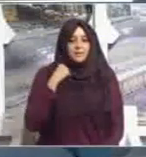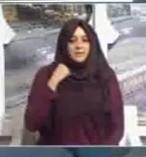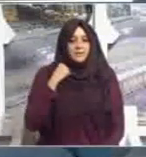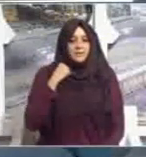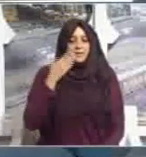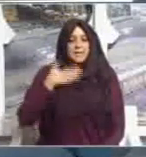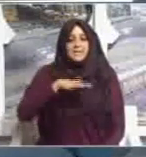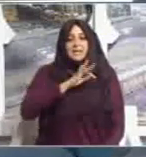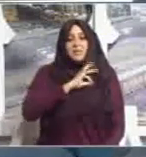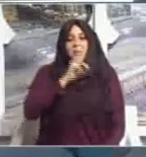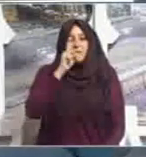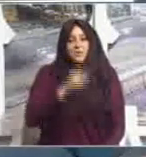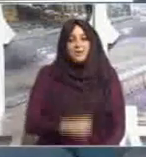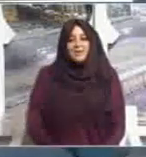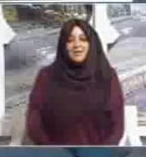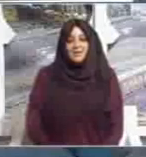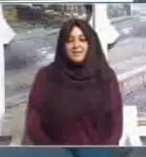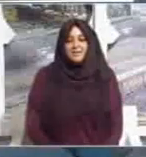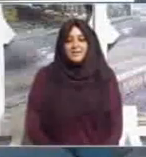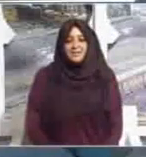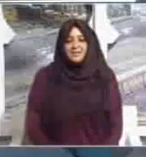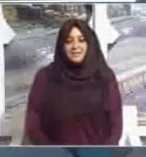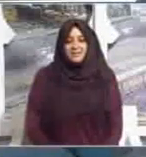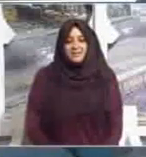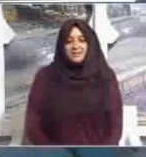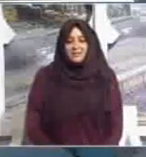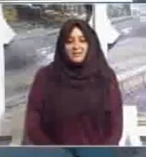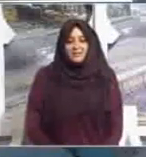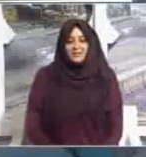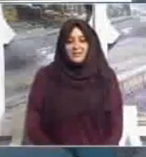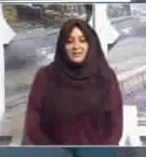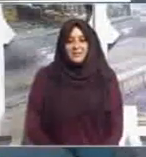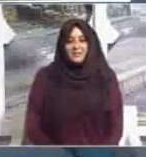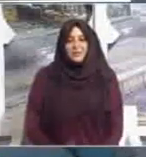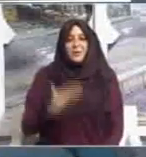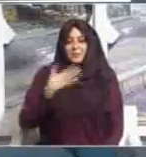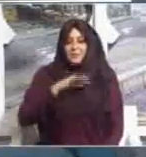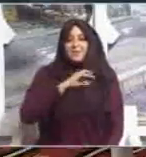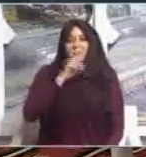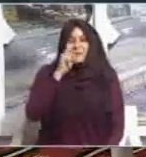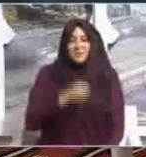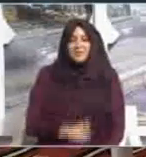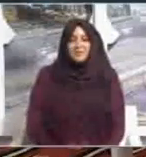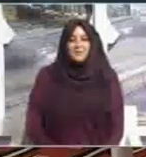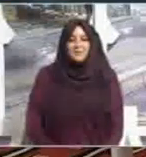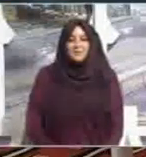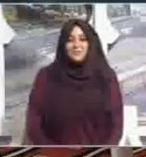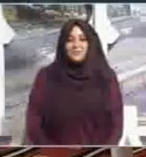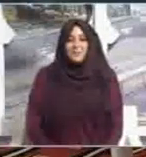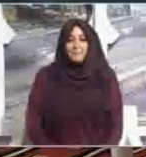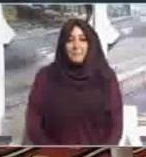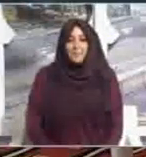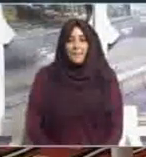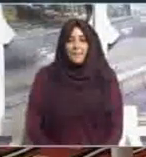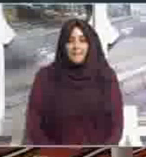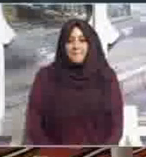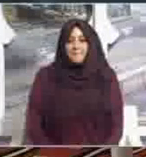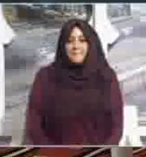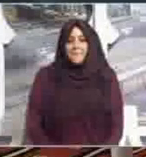أكلي. السلام عليكم. أهلا بك خويا تفضل. السلام عليكم. السلام عليكم. وعليكم السلام تفضل.